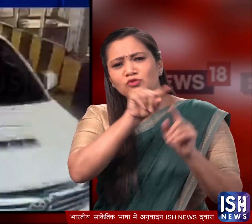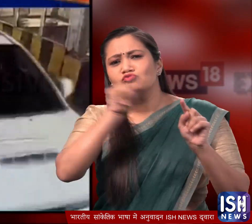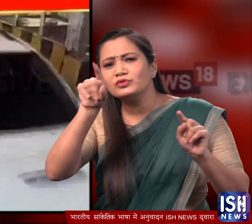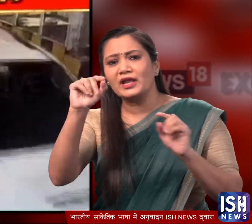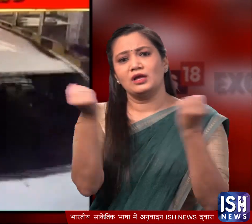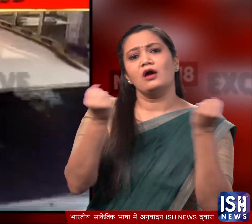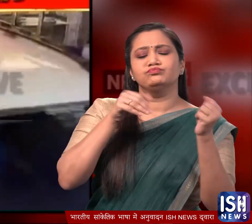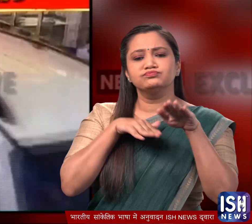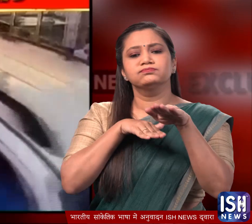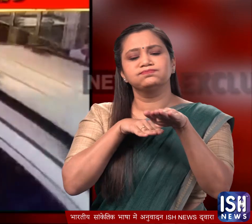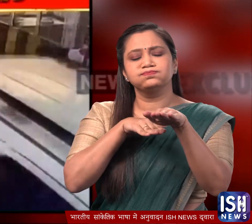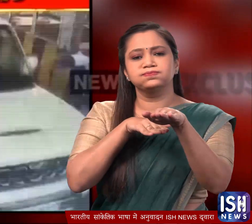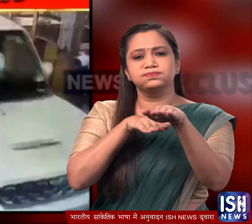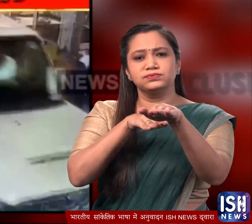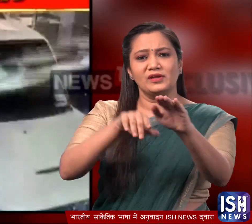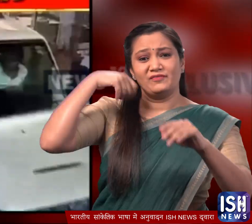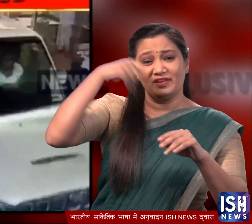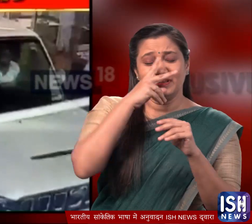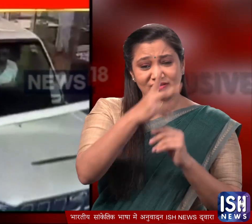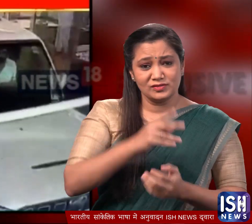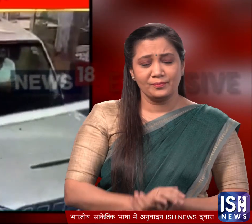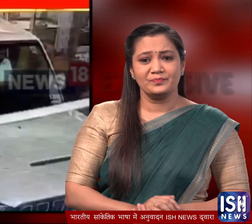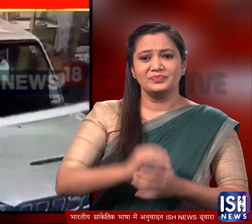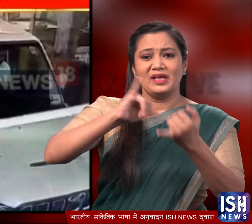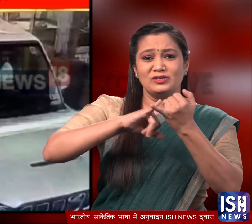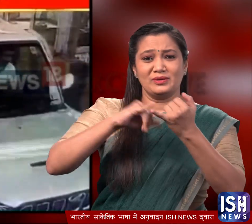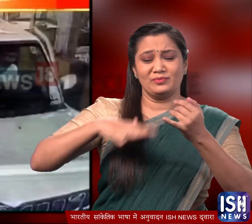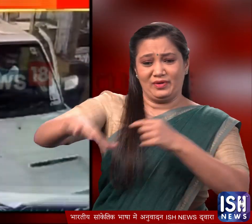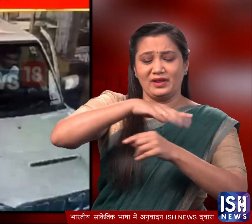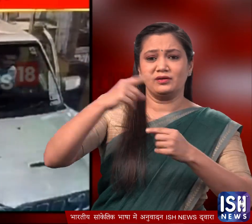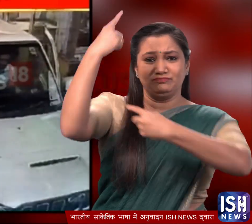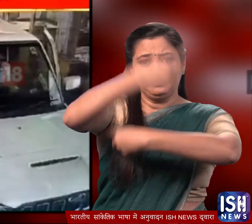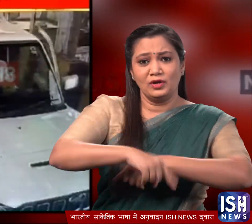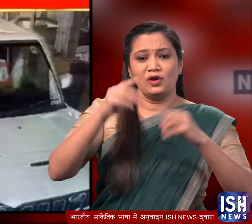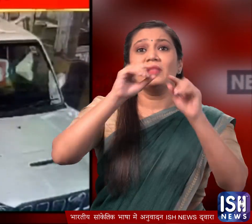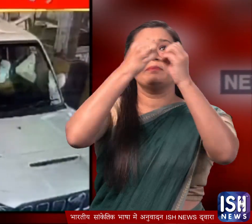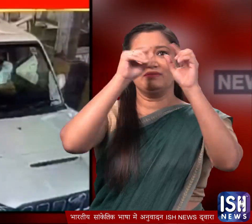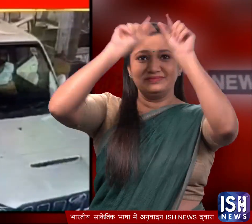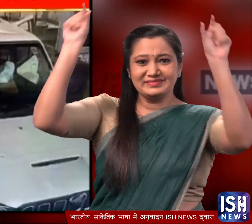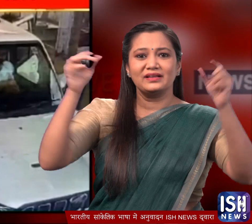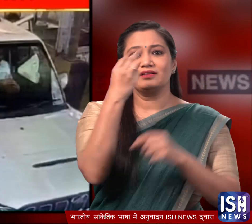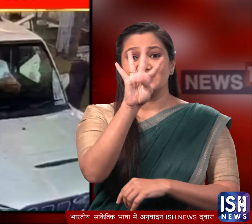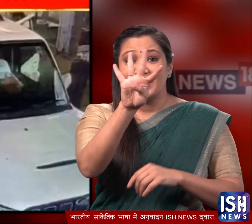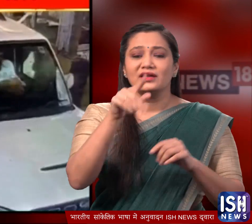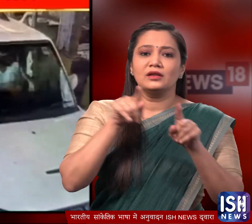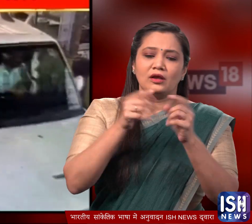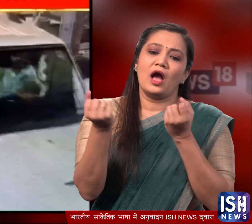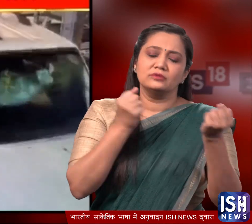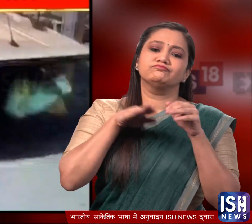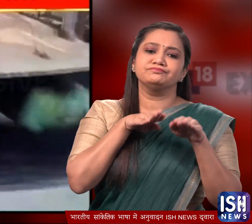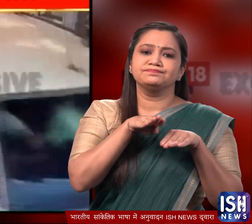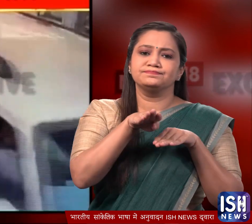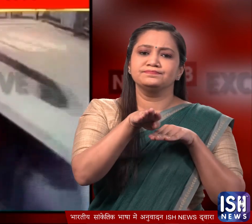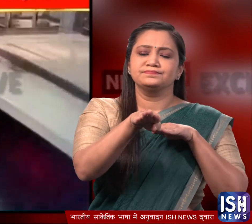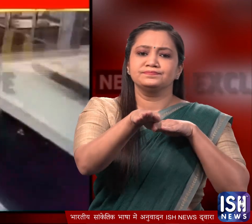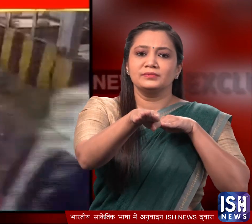8 से 10 गाड़ियां शामिल थी। घटना की जो तस्वीरें सामने आई, उनमें एक तस्वीर में शाहजहांपुर टोल प्लाजा के बूथ नंबर 4 से हनुमान बेनीवाल की कार निकलती